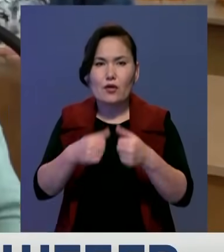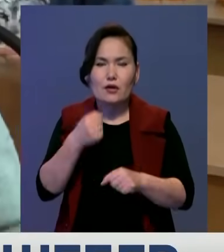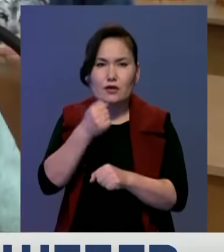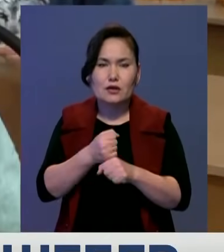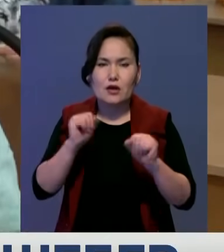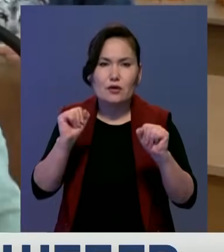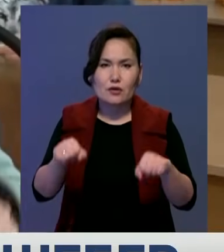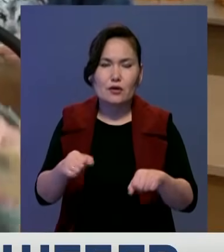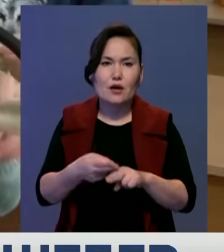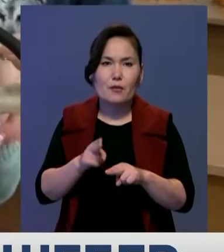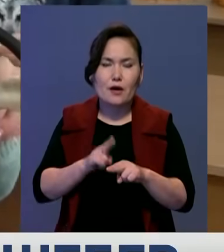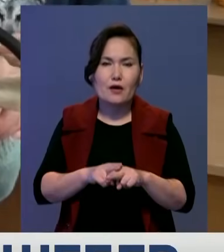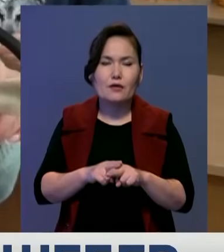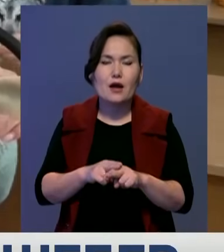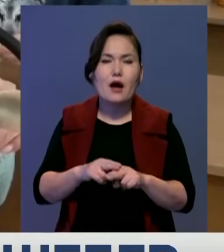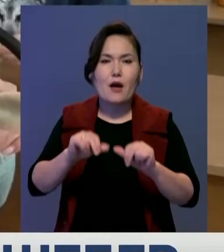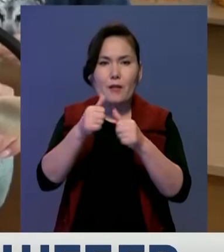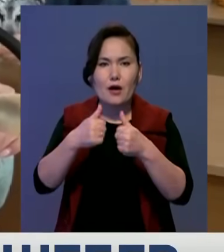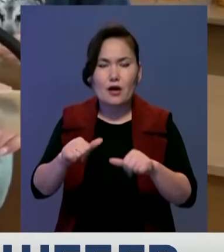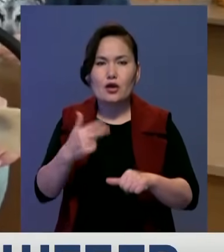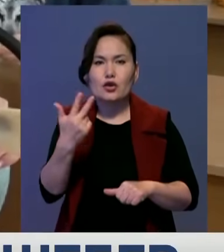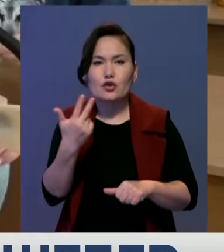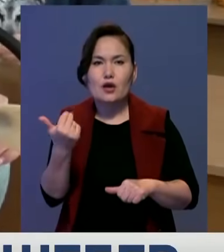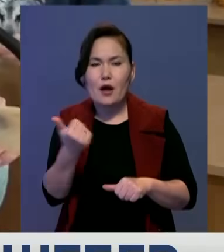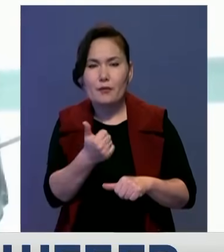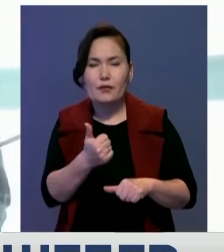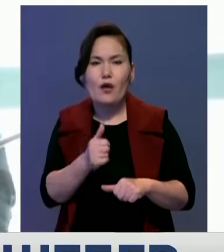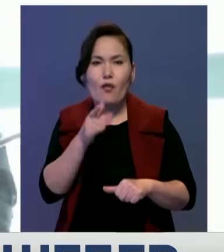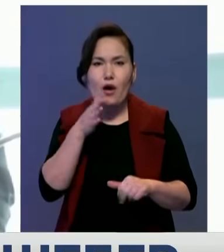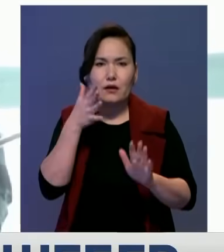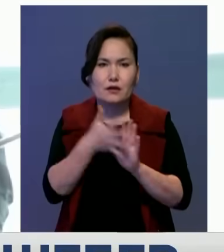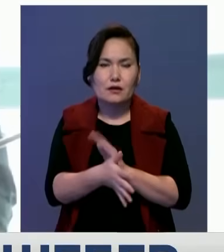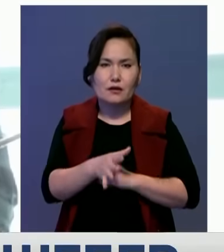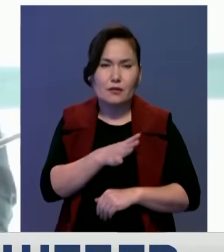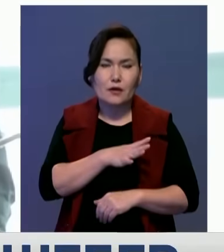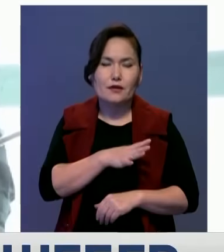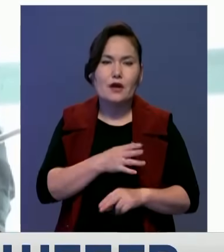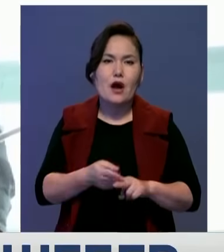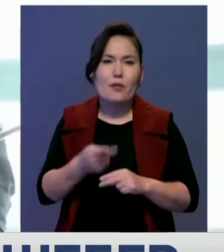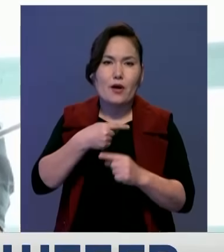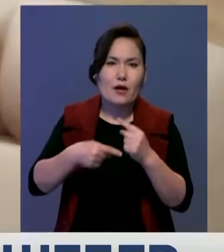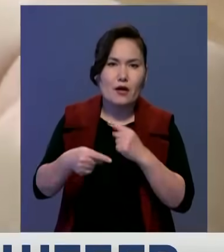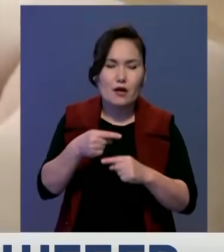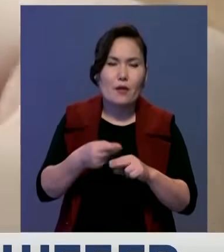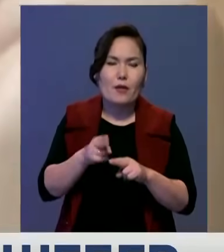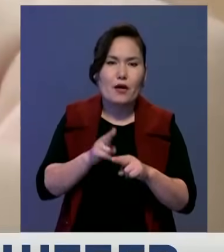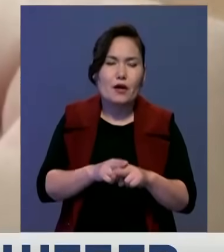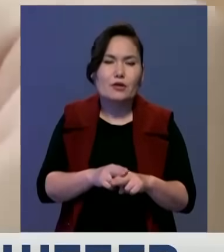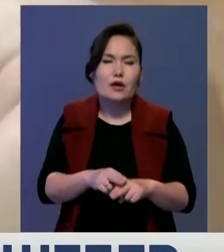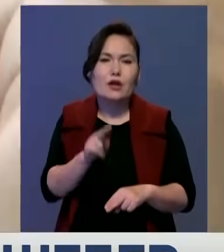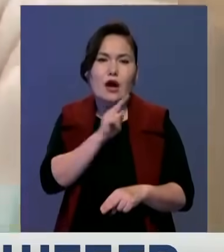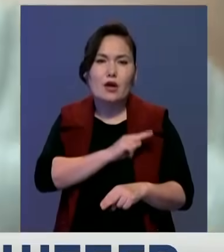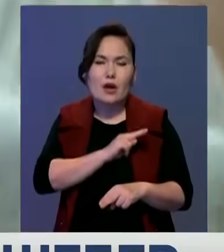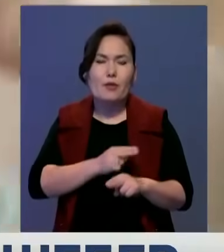бұл бүркіттің пішінін жасауға 3 апталық уақыт кеткен. Шебер болысын табыс көзіне айналдырмаған оқушылар үйірмеге